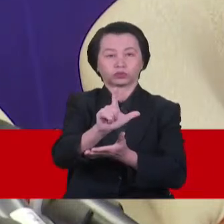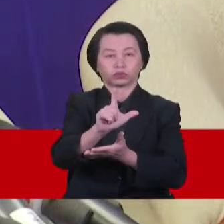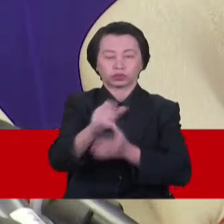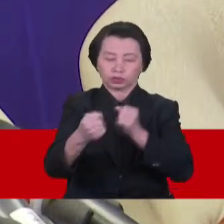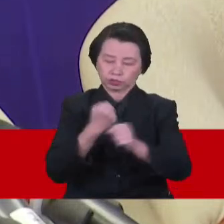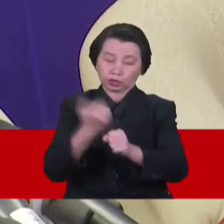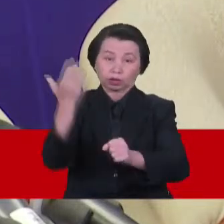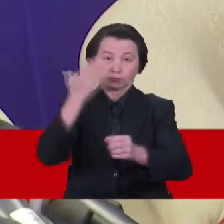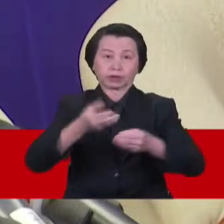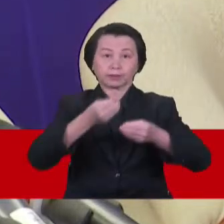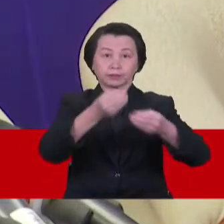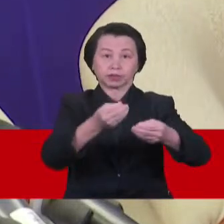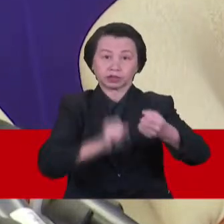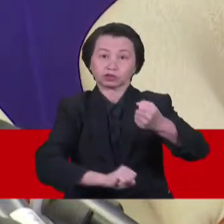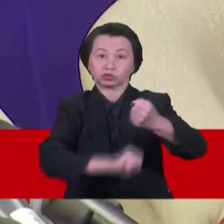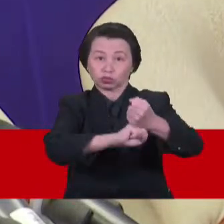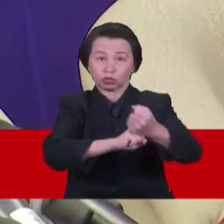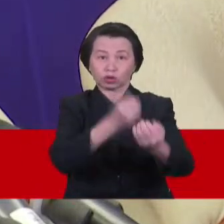lepas